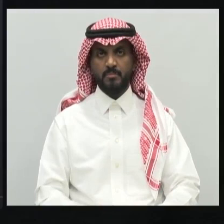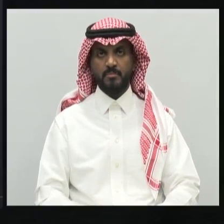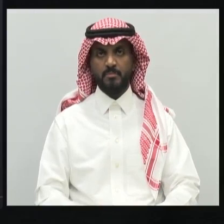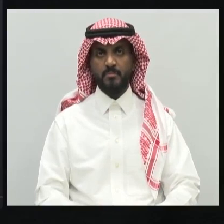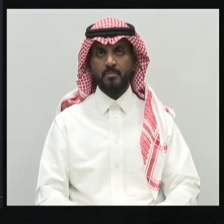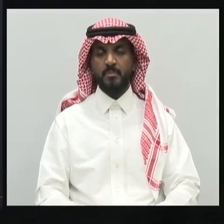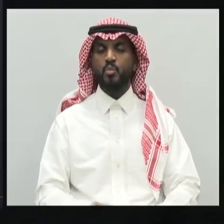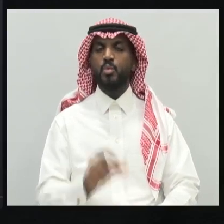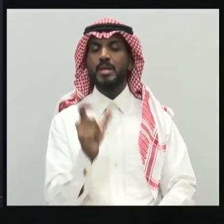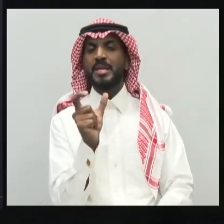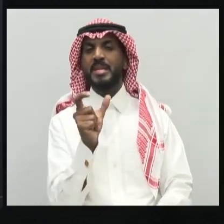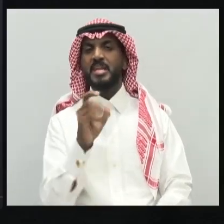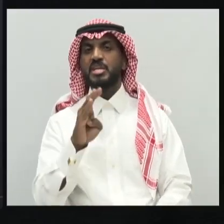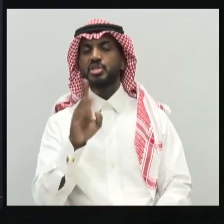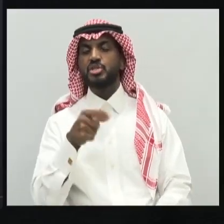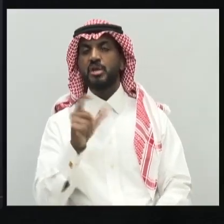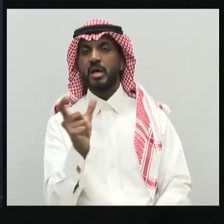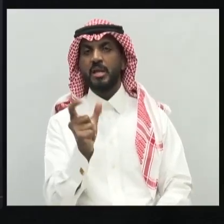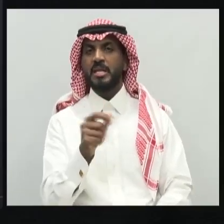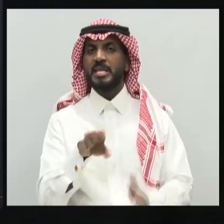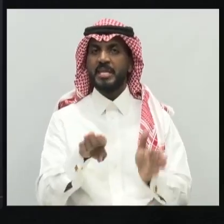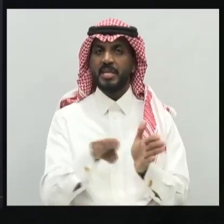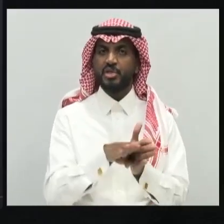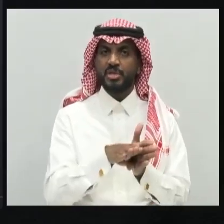نجرانا الكلمه الثالثه والاخيره